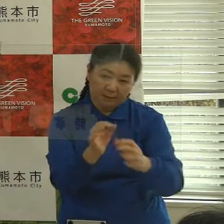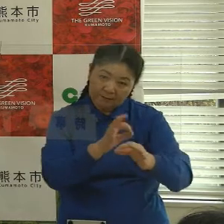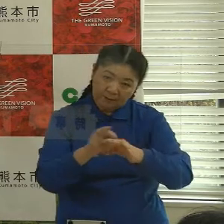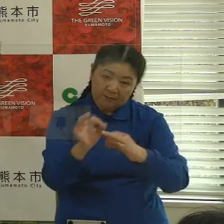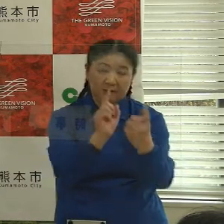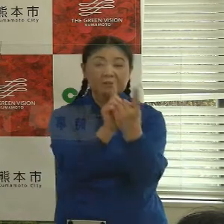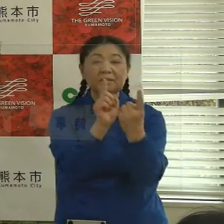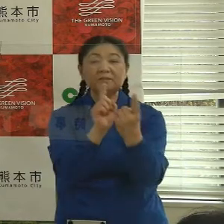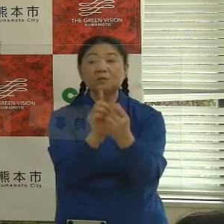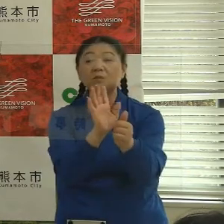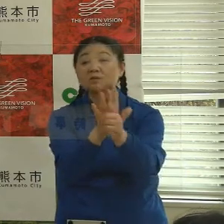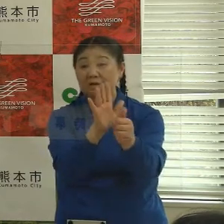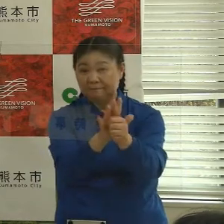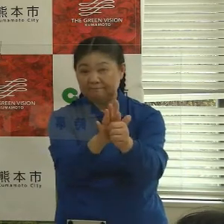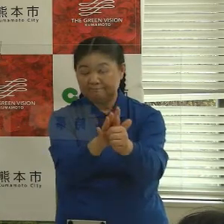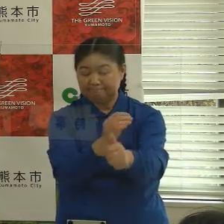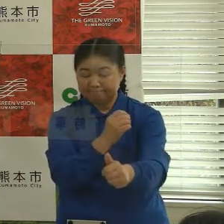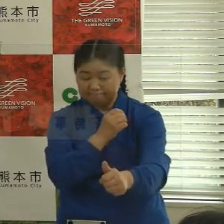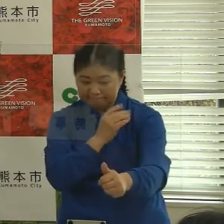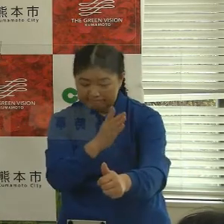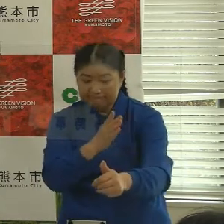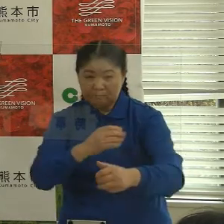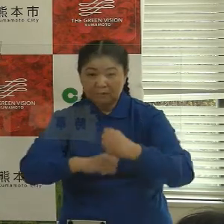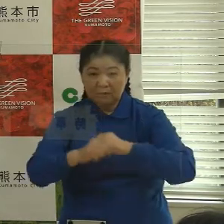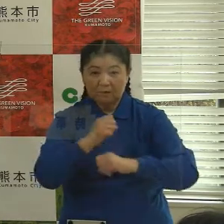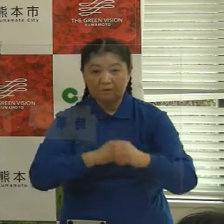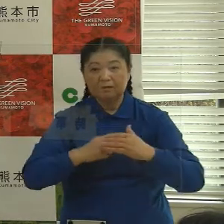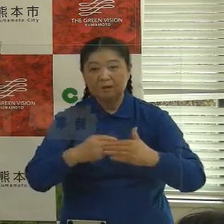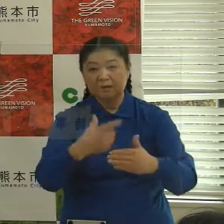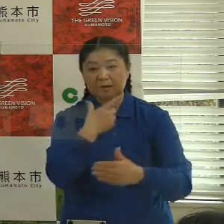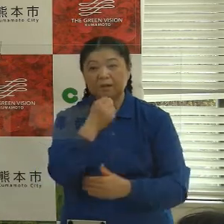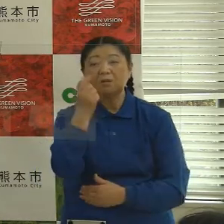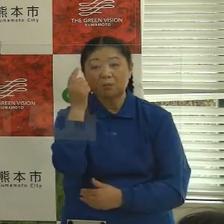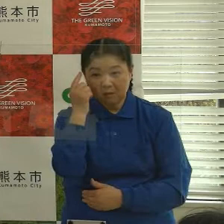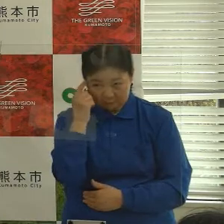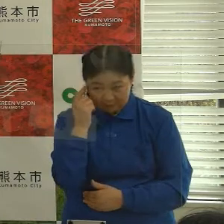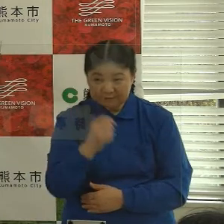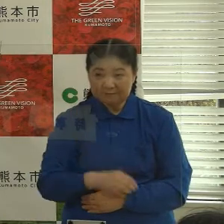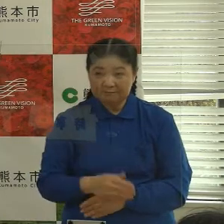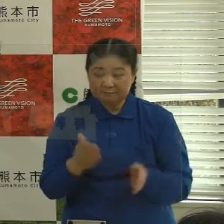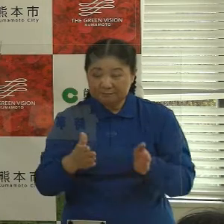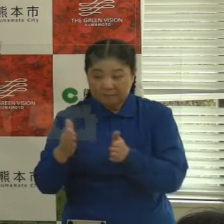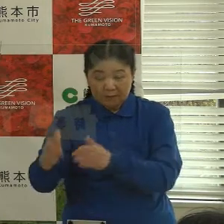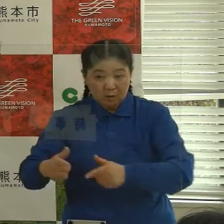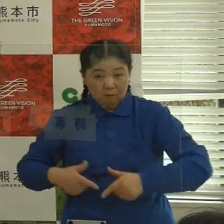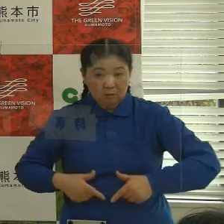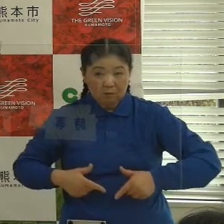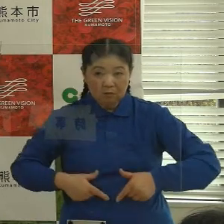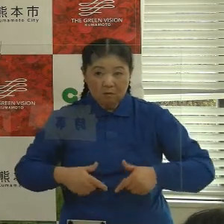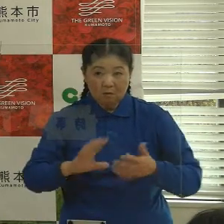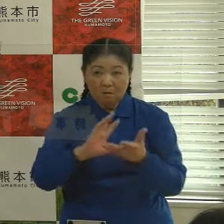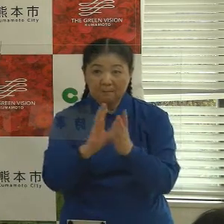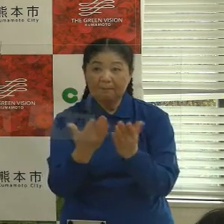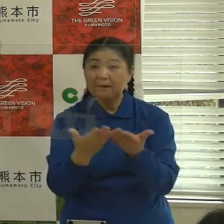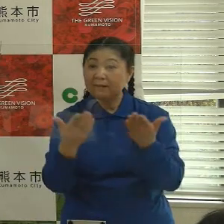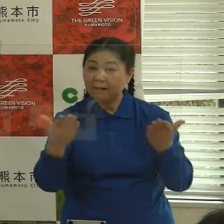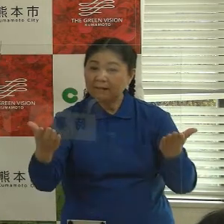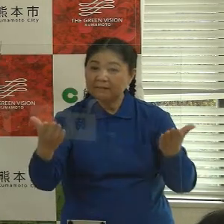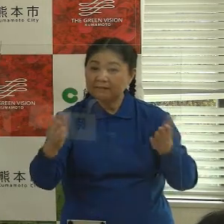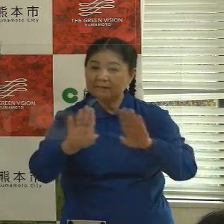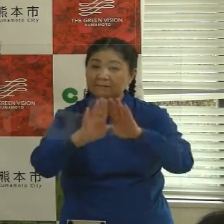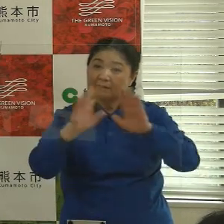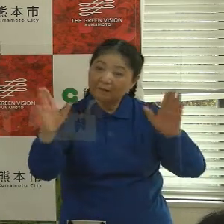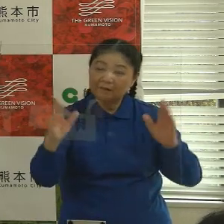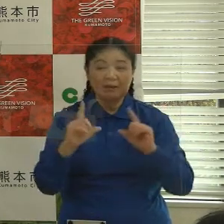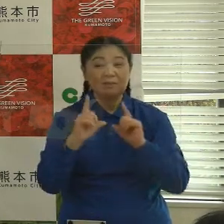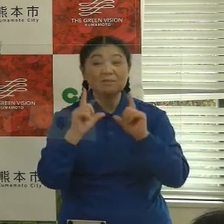向けた支援など全力で取り組んでまいりたいと考えております。 次に熊本花博の開幕についてお